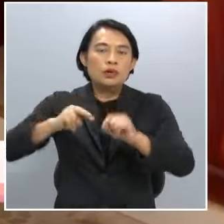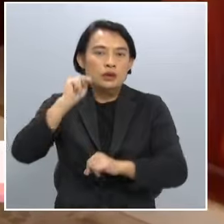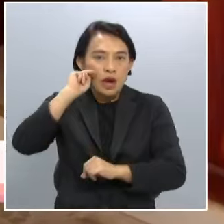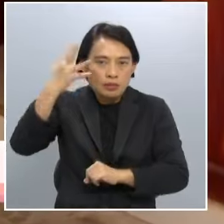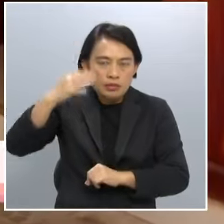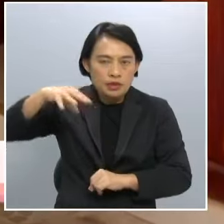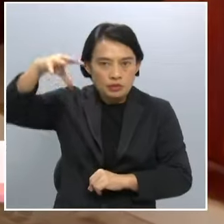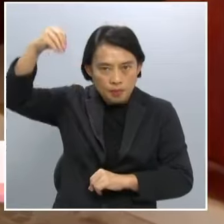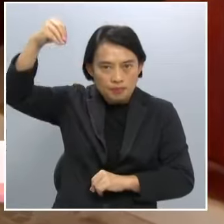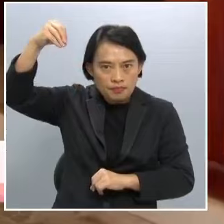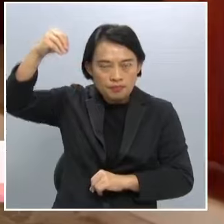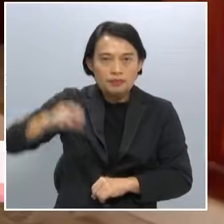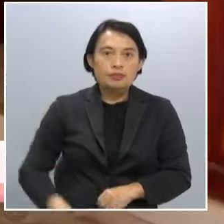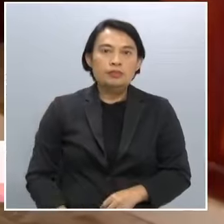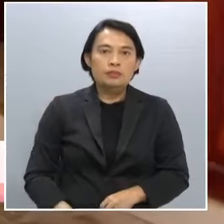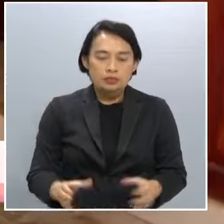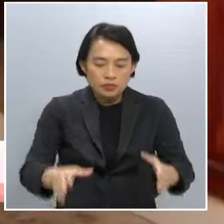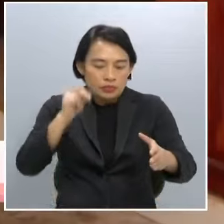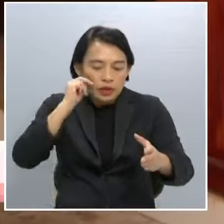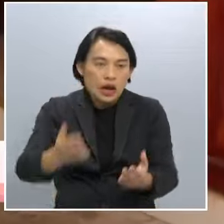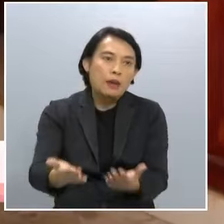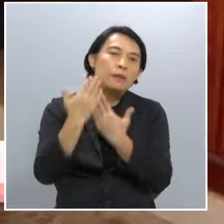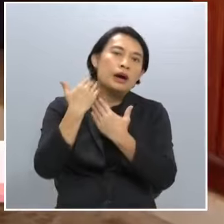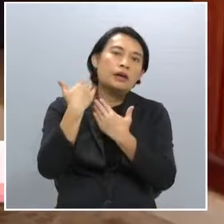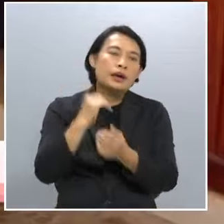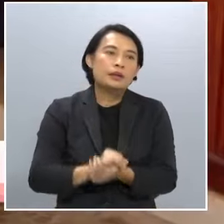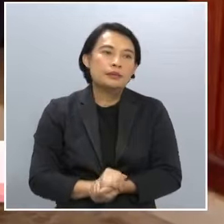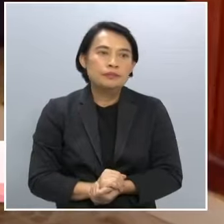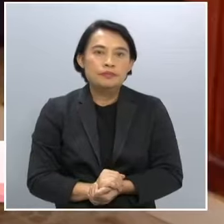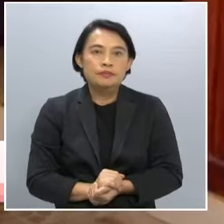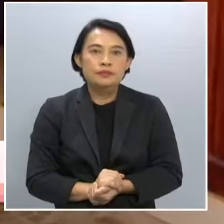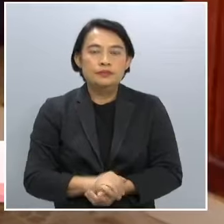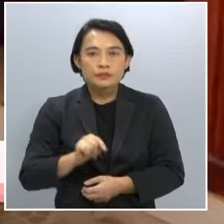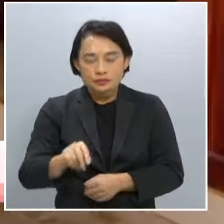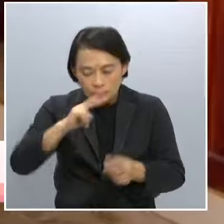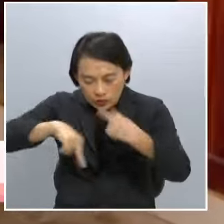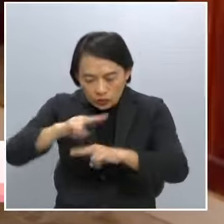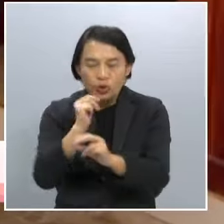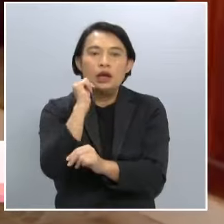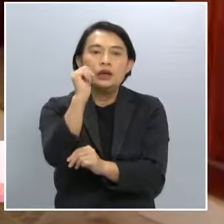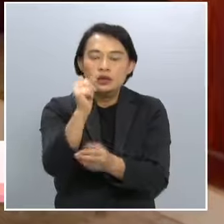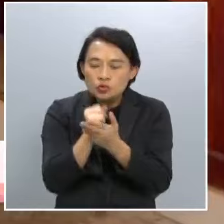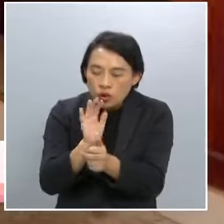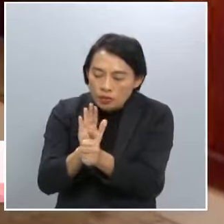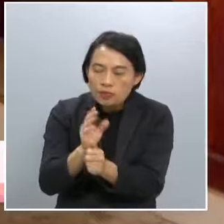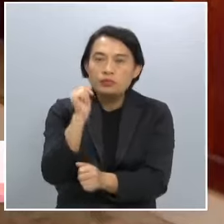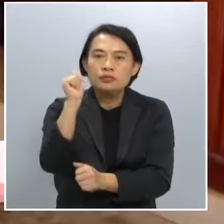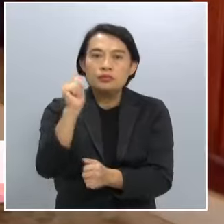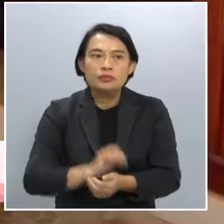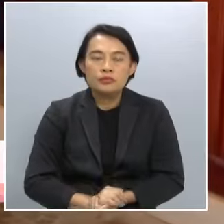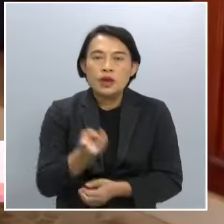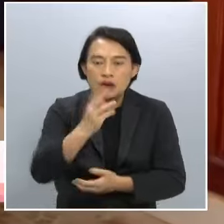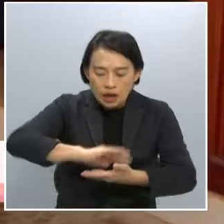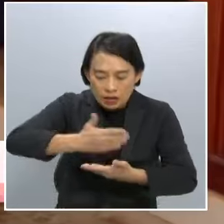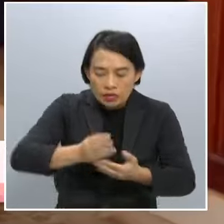ฟเอาถังน้ำไปอาบ ซื้อน่ะแต่เพื่อนก็ดูแลดีข้าวกล่องนี่ไงเพื่อนเอามาแจกมี